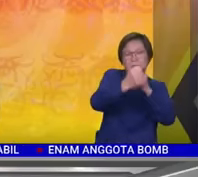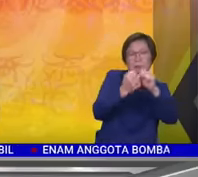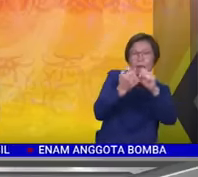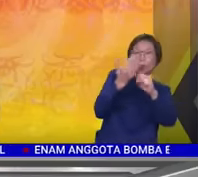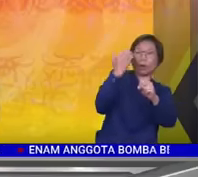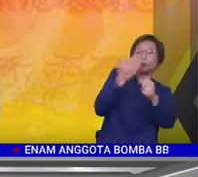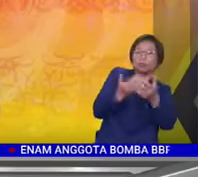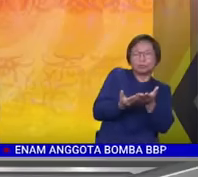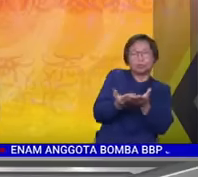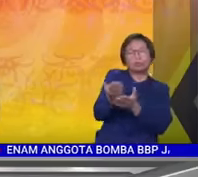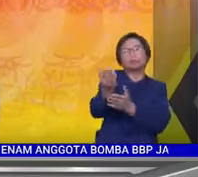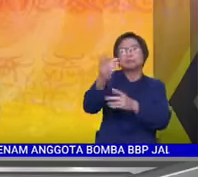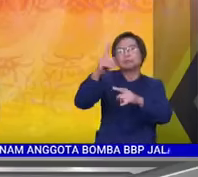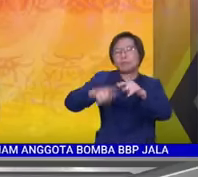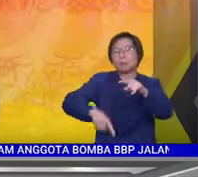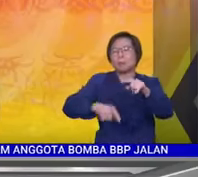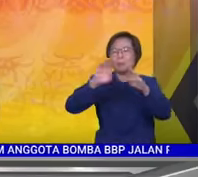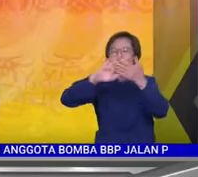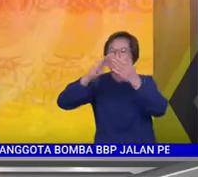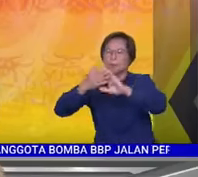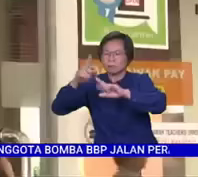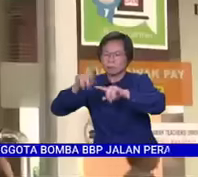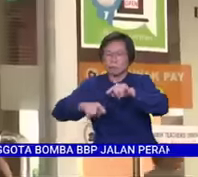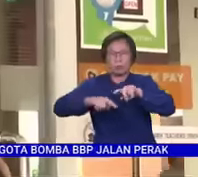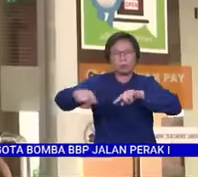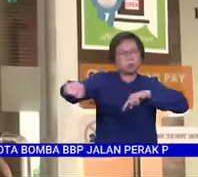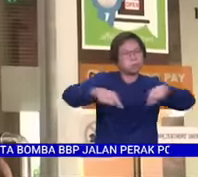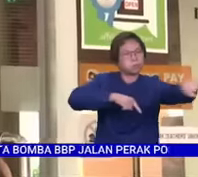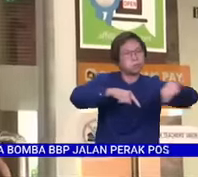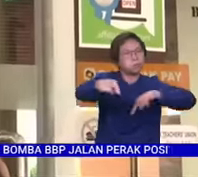sekaligus membataskan pergerakan masyarakat